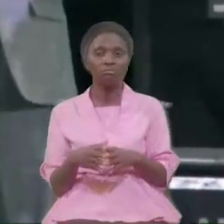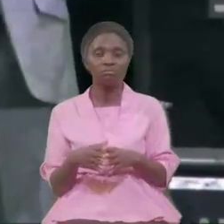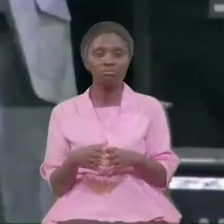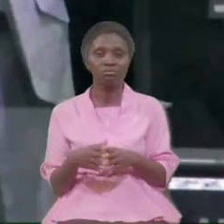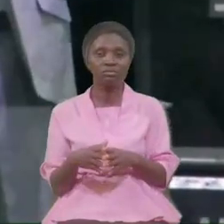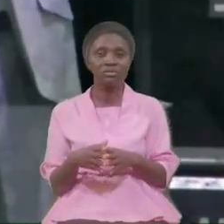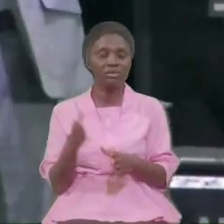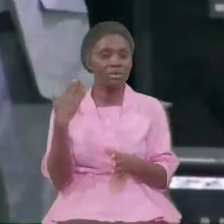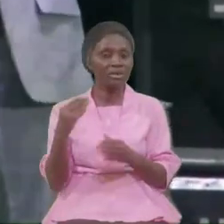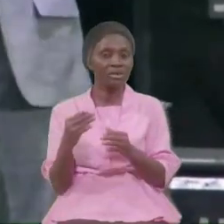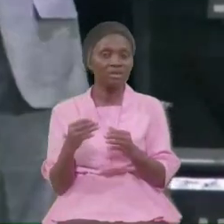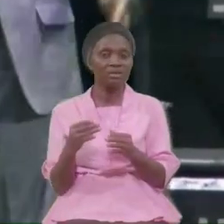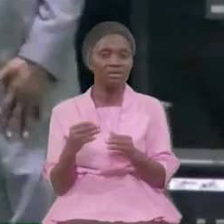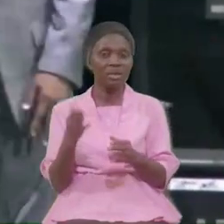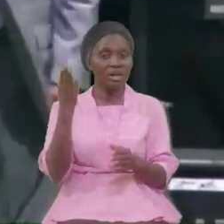passées se sont écoulées.